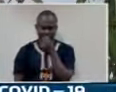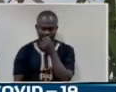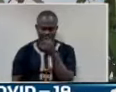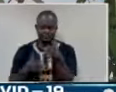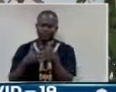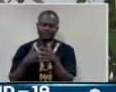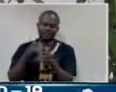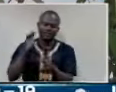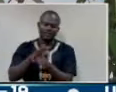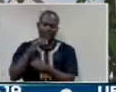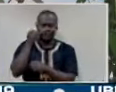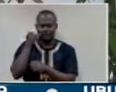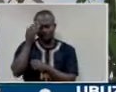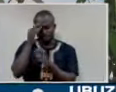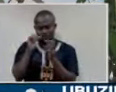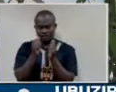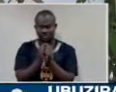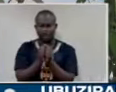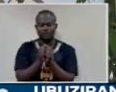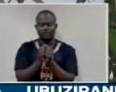kuko ngira ngo